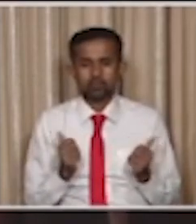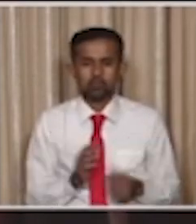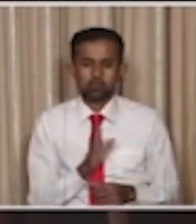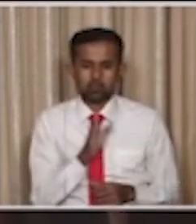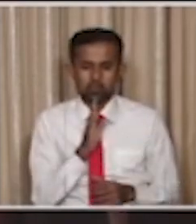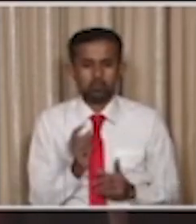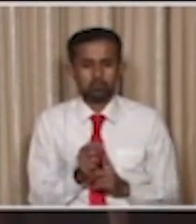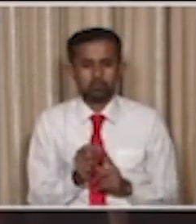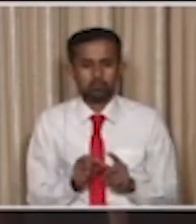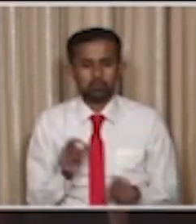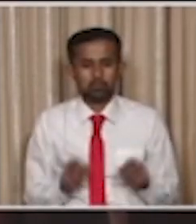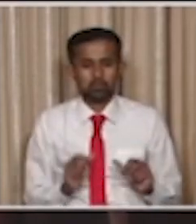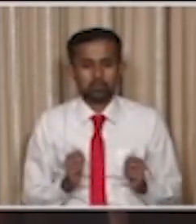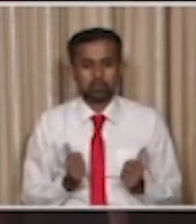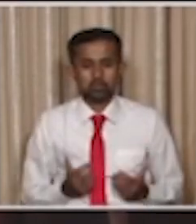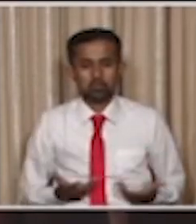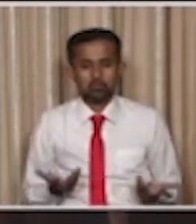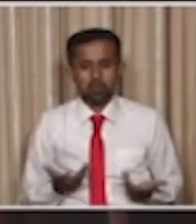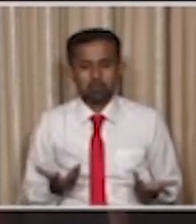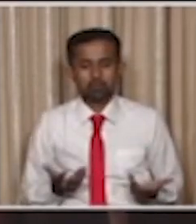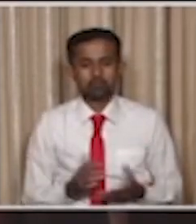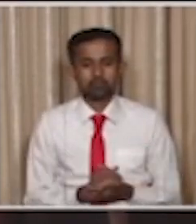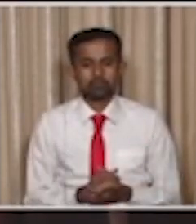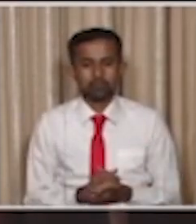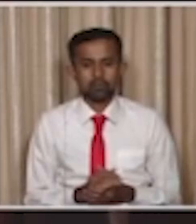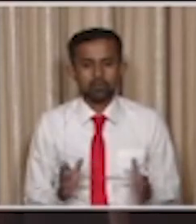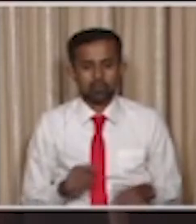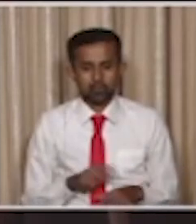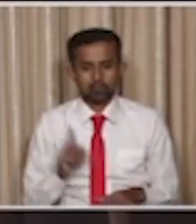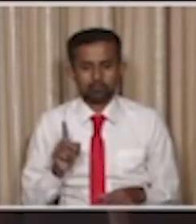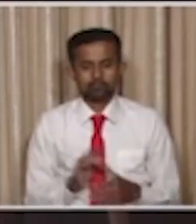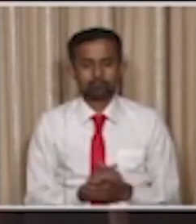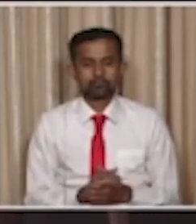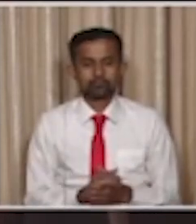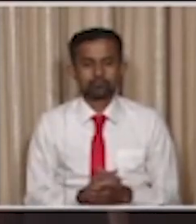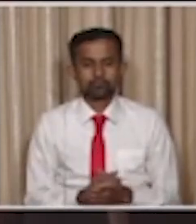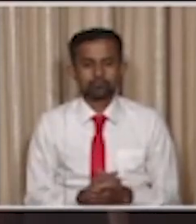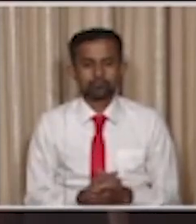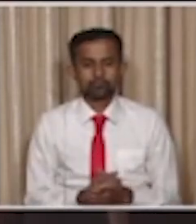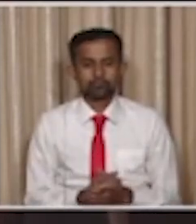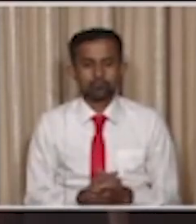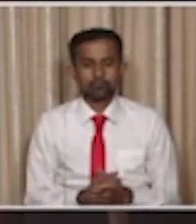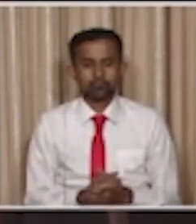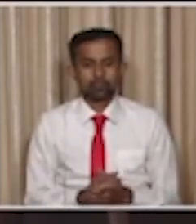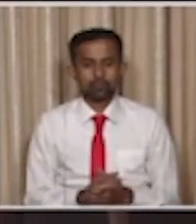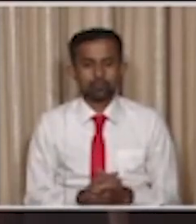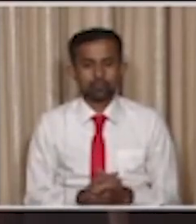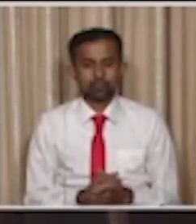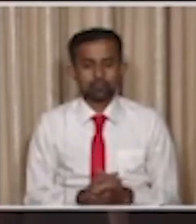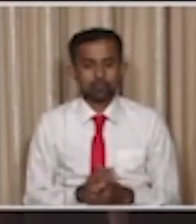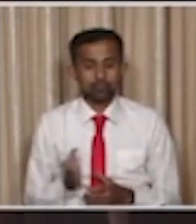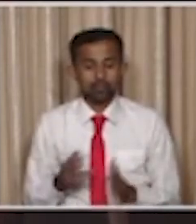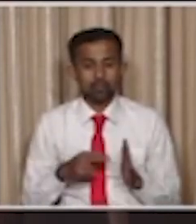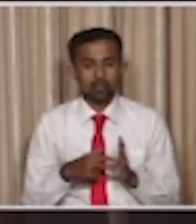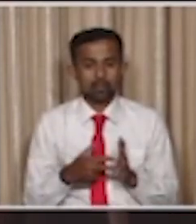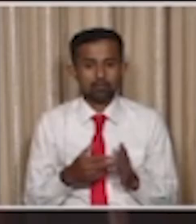අහිංසක දුප්පත් ජනතාවට ජීවත් වෙන්න බැරි මට්ටමට පත් කරලා තියෙනවා. මොකද මම තව විනාඩියක කාලයක්. ඒ වගේම තමයි මේ මේ